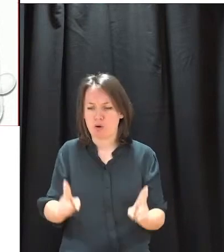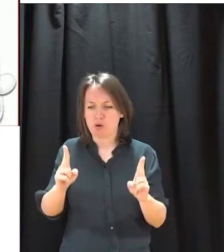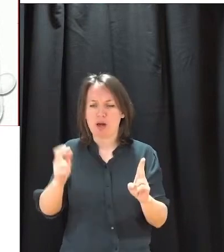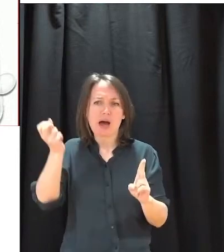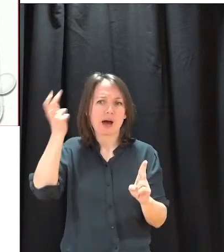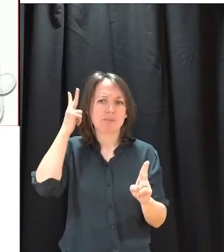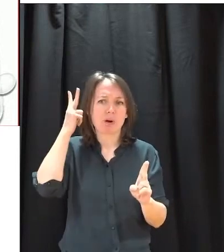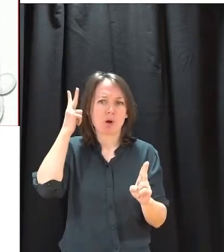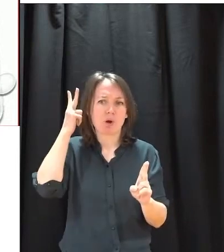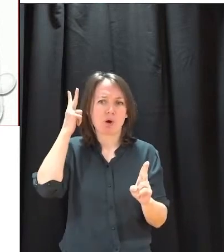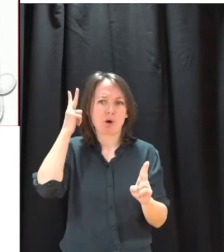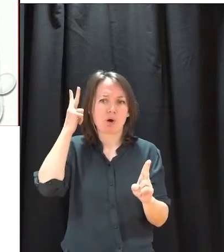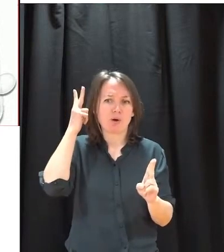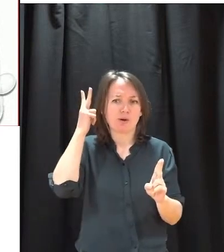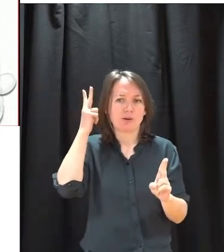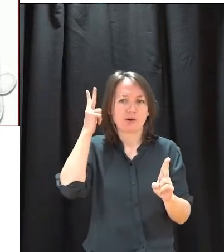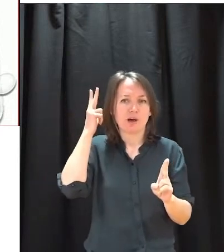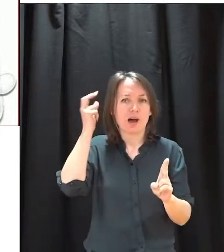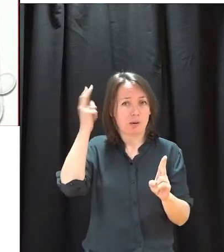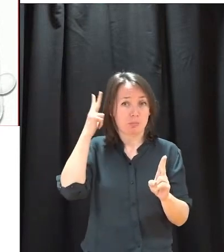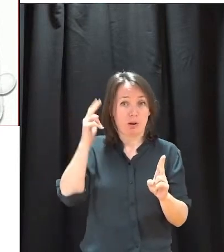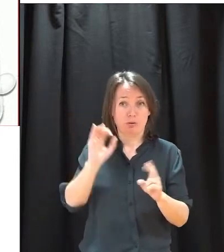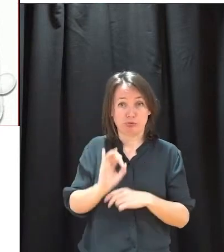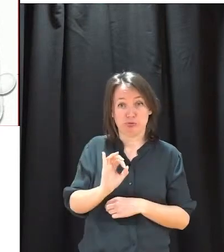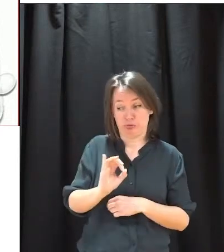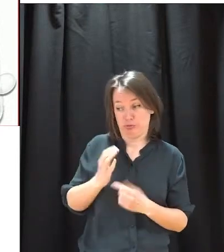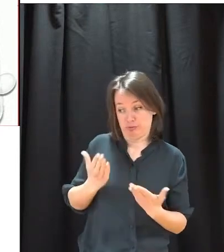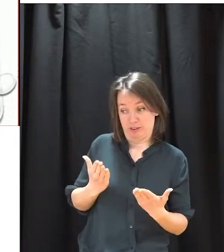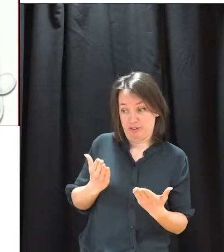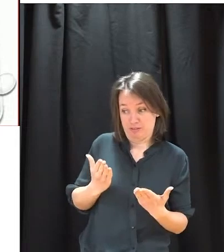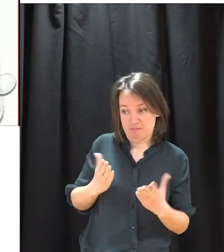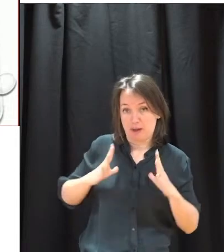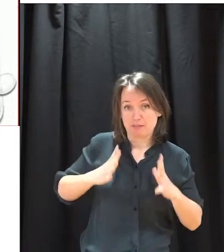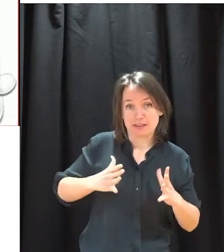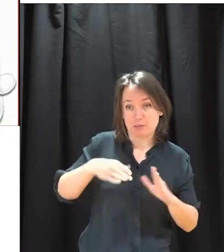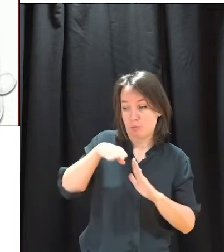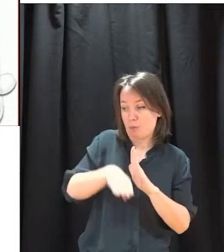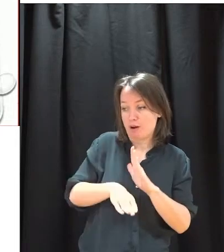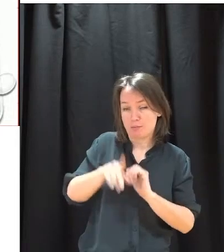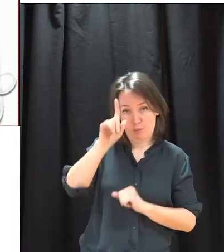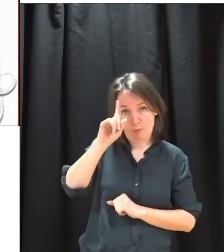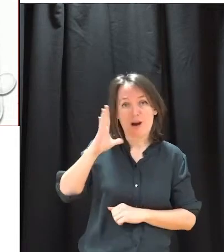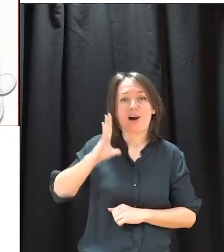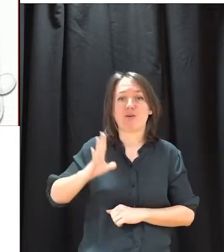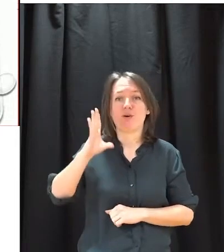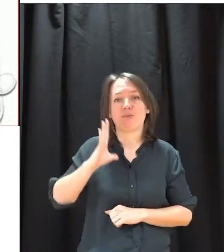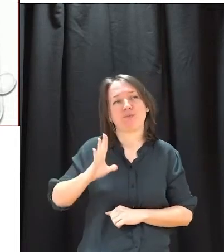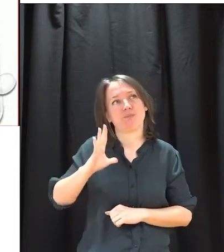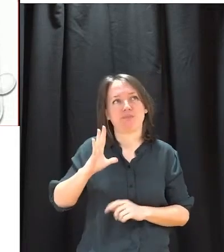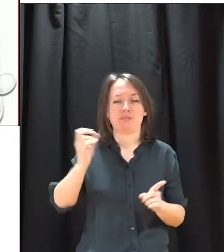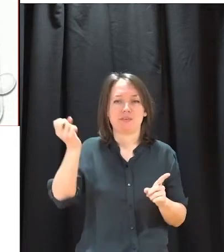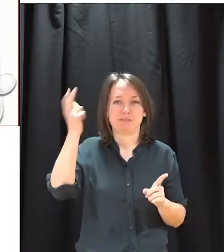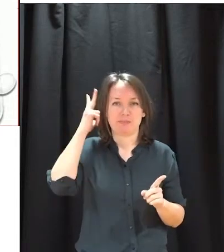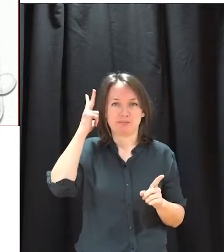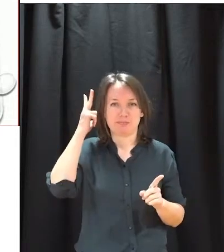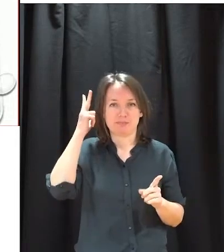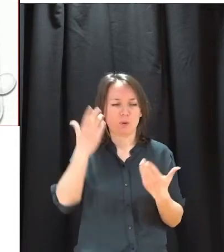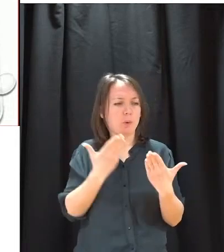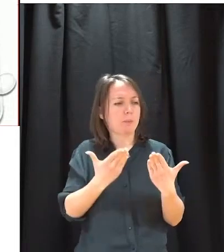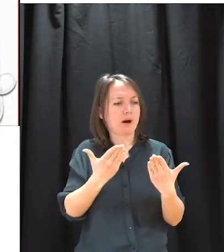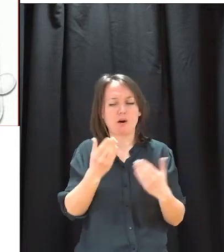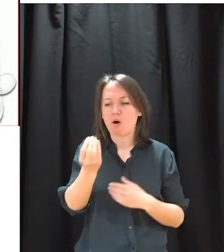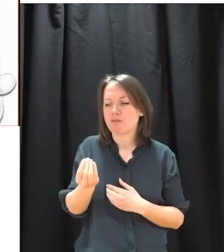voit plus l'effet de cette utilisation de l'implant cochléaire, c'est-à-dire qu'elle était déjà à des bons scores par rapport à un enfant du même